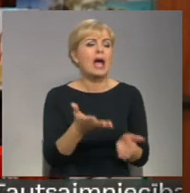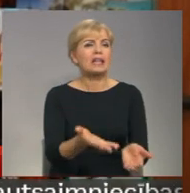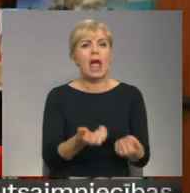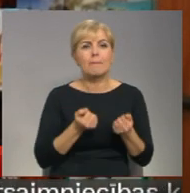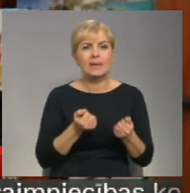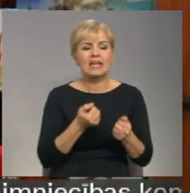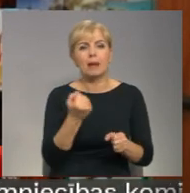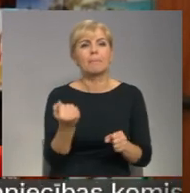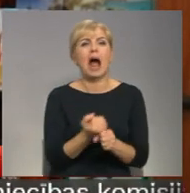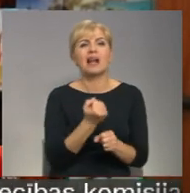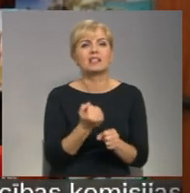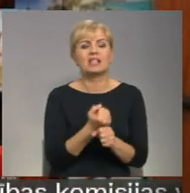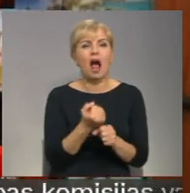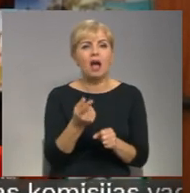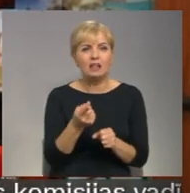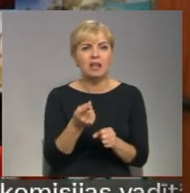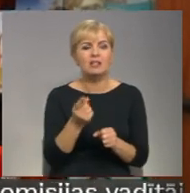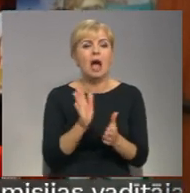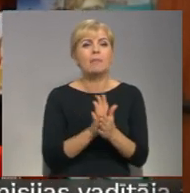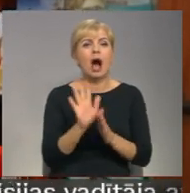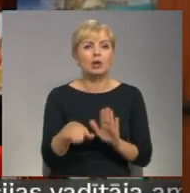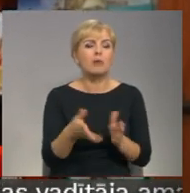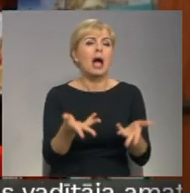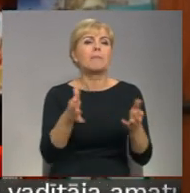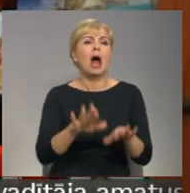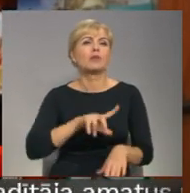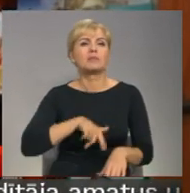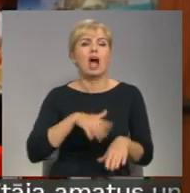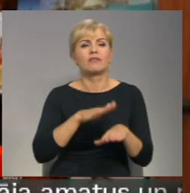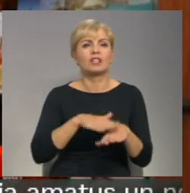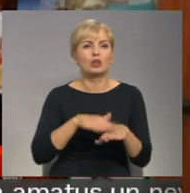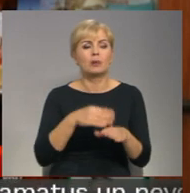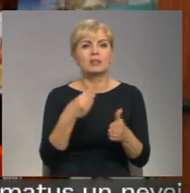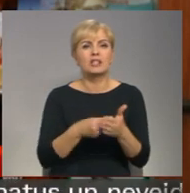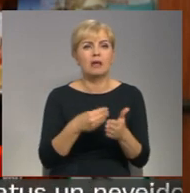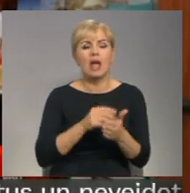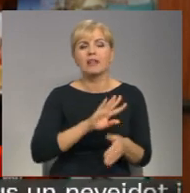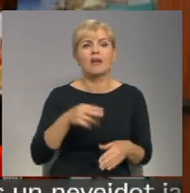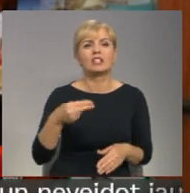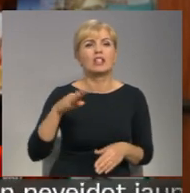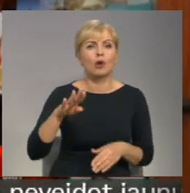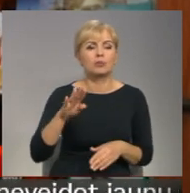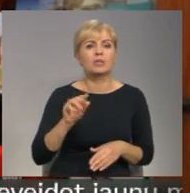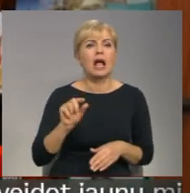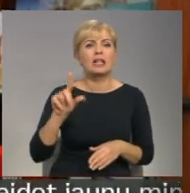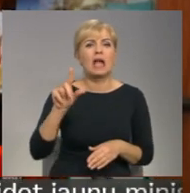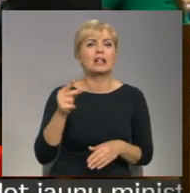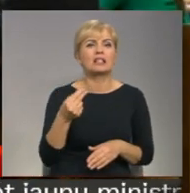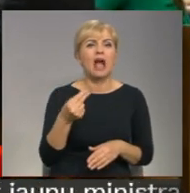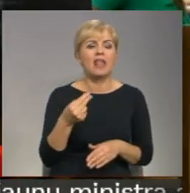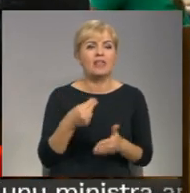šos pārstrādes atkritumus, un viņu ir pārpilikums Latvijas tirgu, un cenas ir strauji nevis pa 29, bet pa daudz lielākām cenām